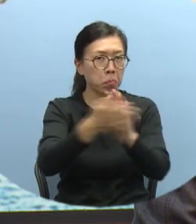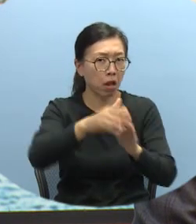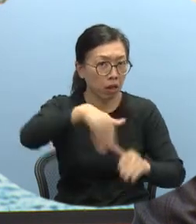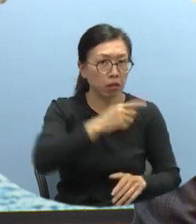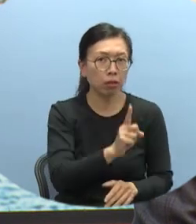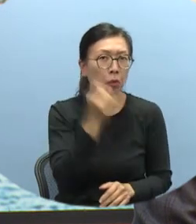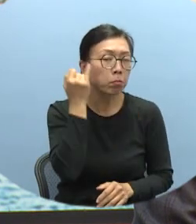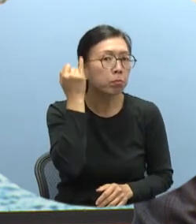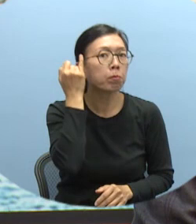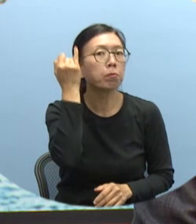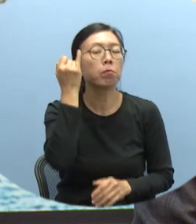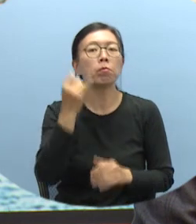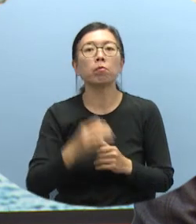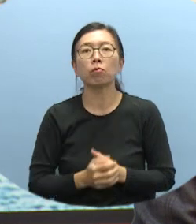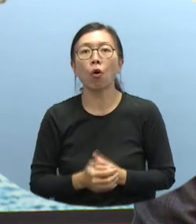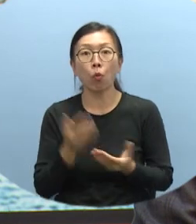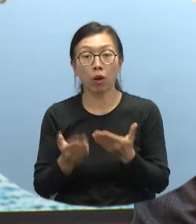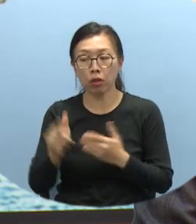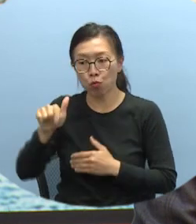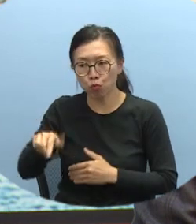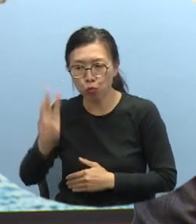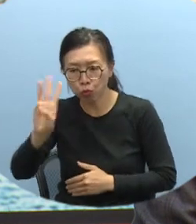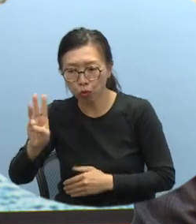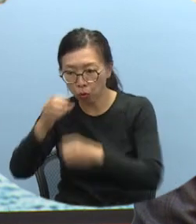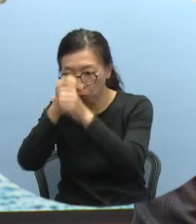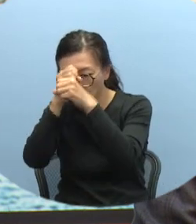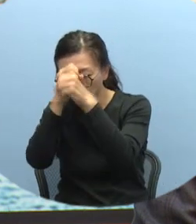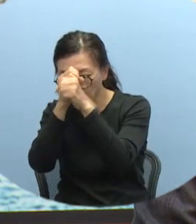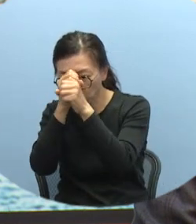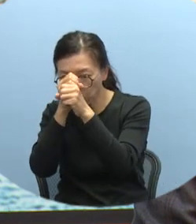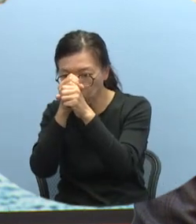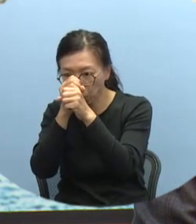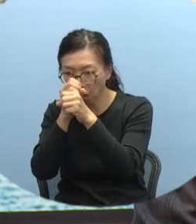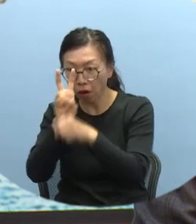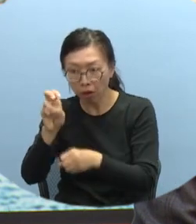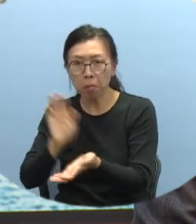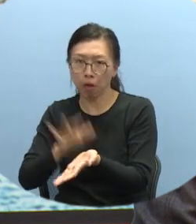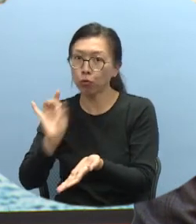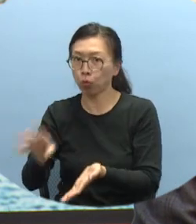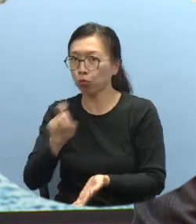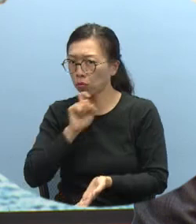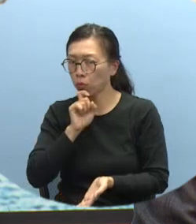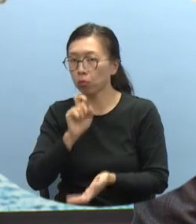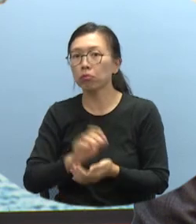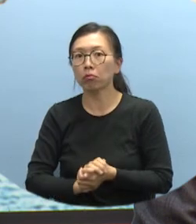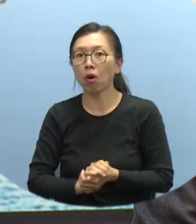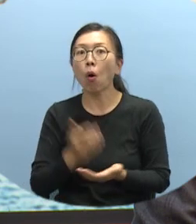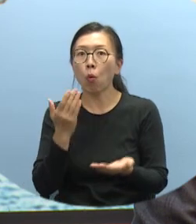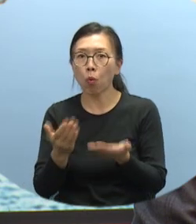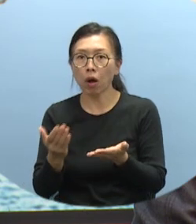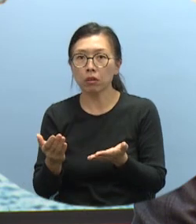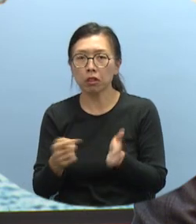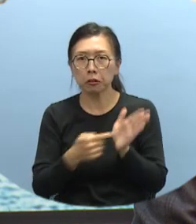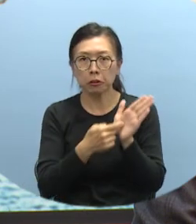感染源頭的確診個案，或者污水樣本的檢測呈陽性，顯示可能存有